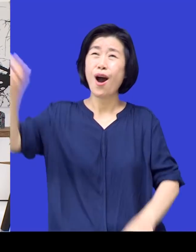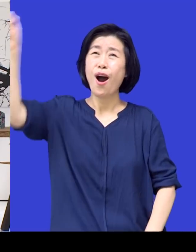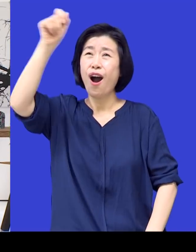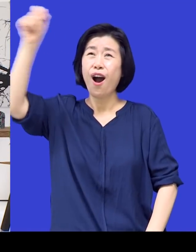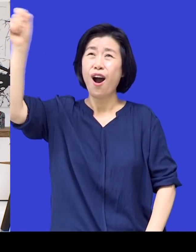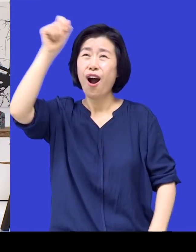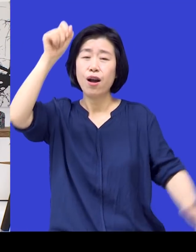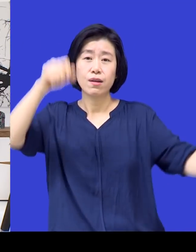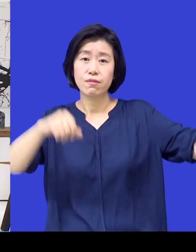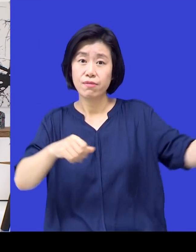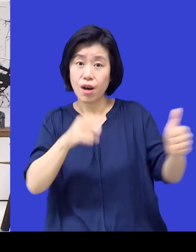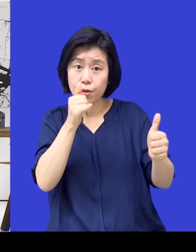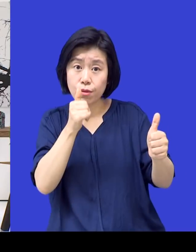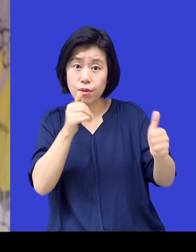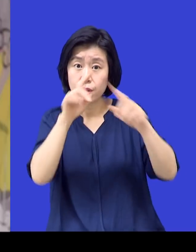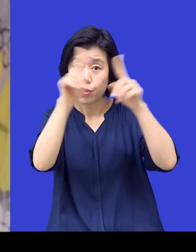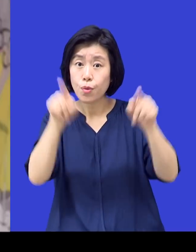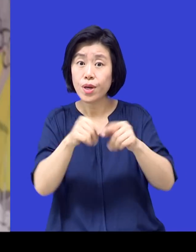할렐루야.